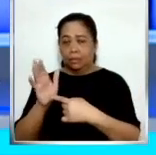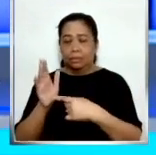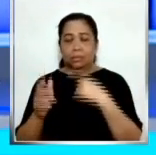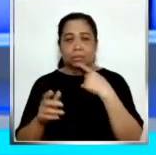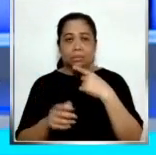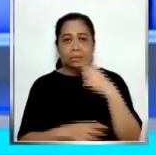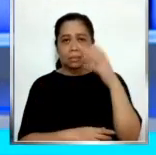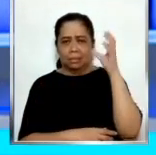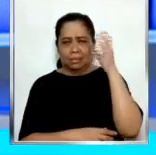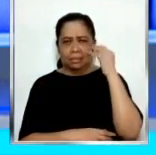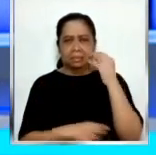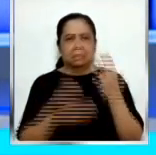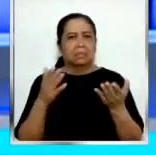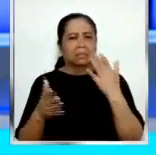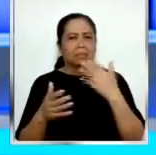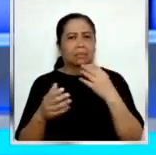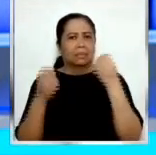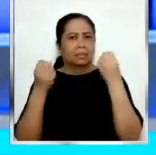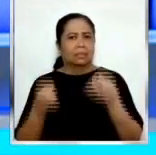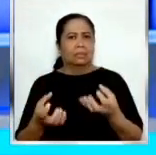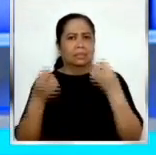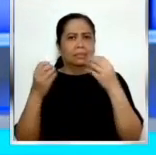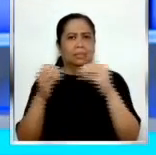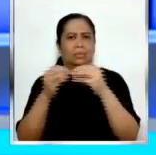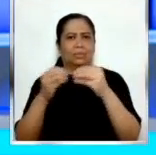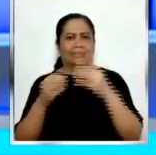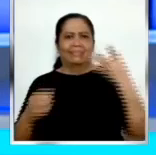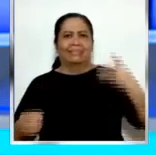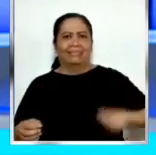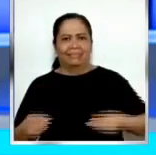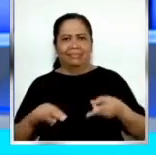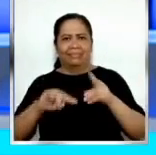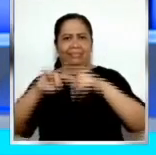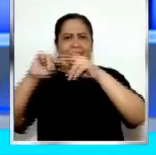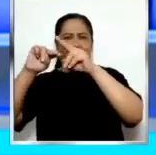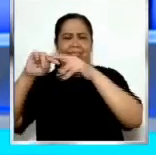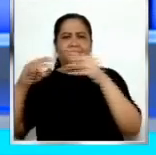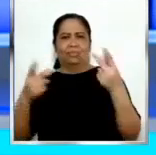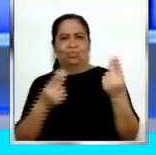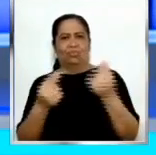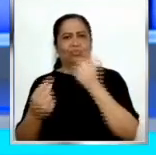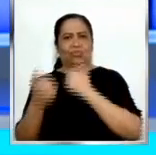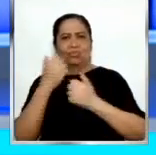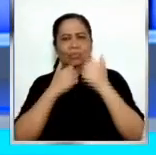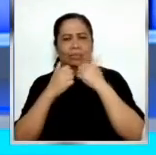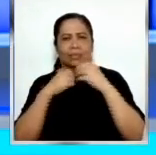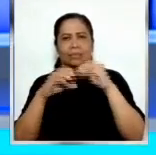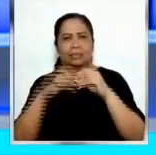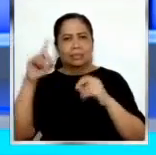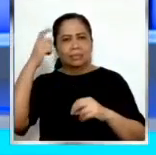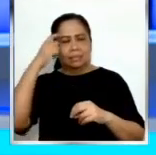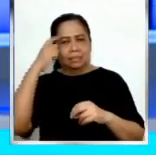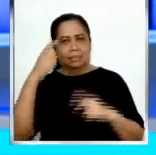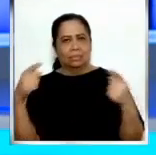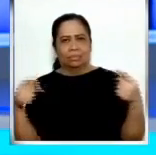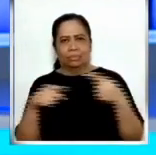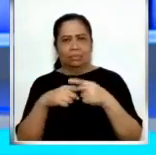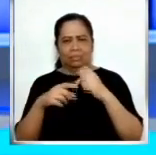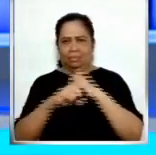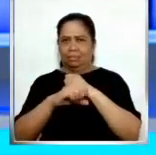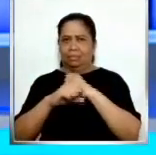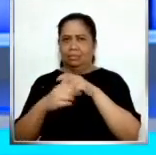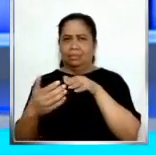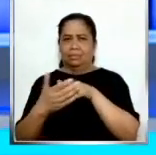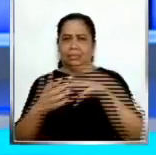Morales, posibleng dumami ang mga korap o tiwaling gawain sa gobyerno, bagay na taliwas sa kampanya laban sa korupsyon